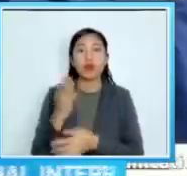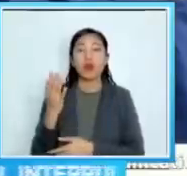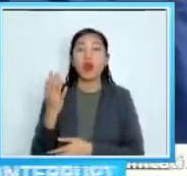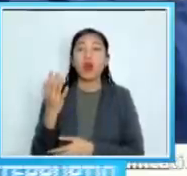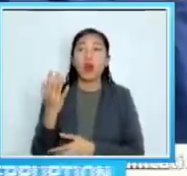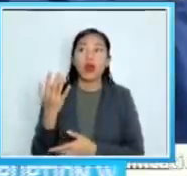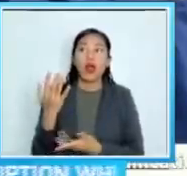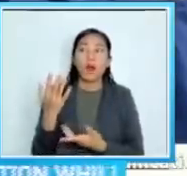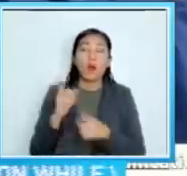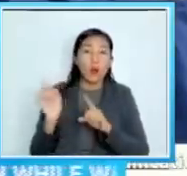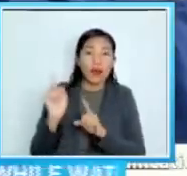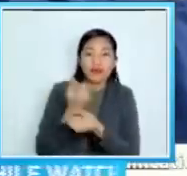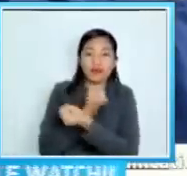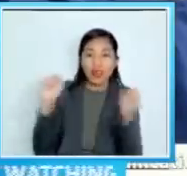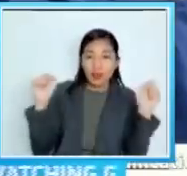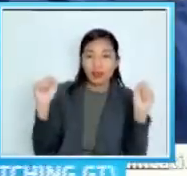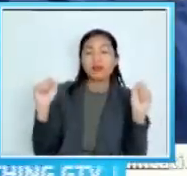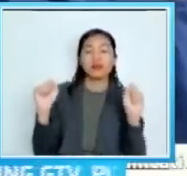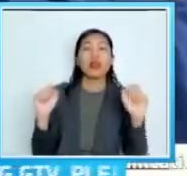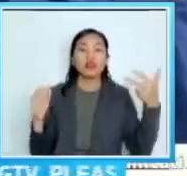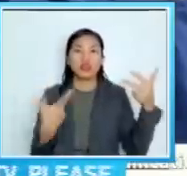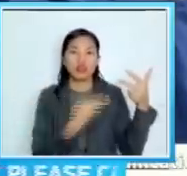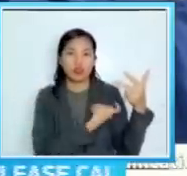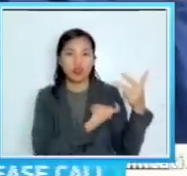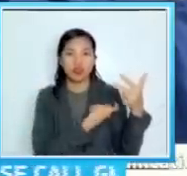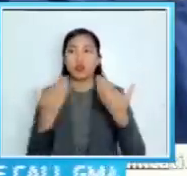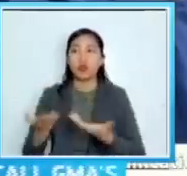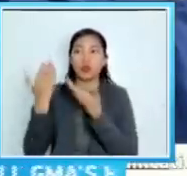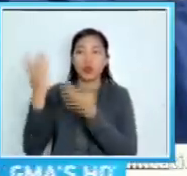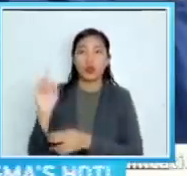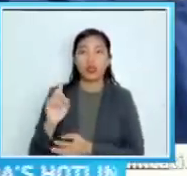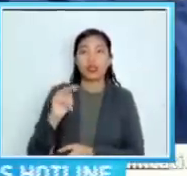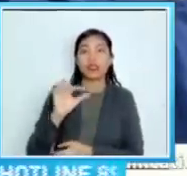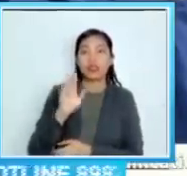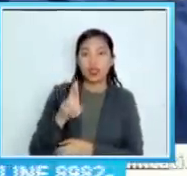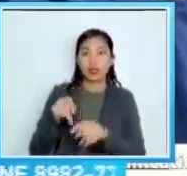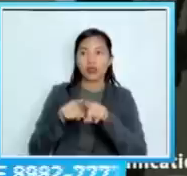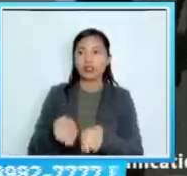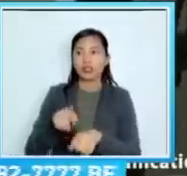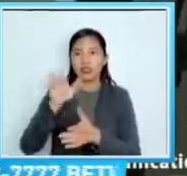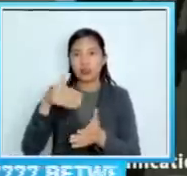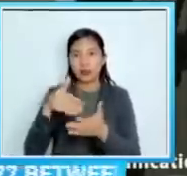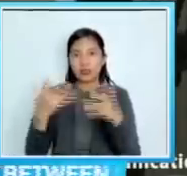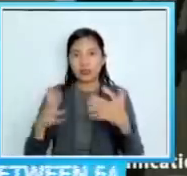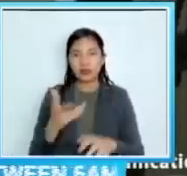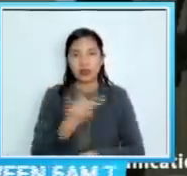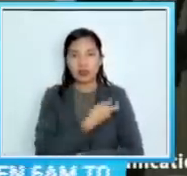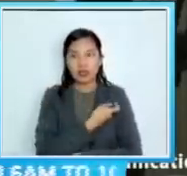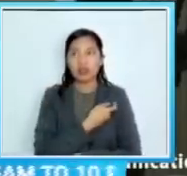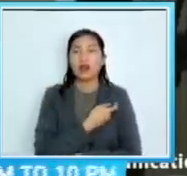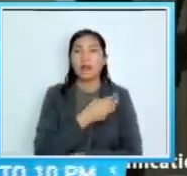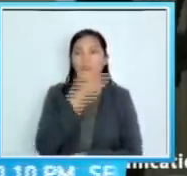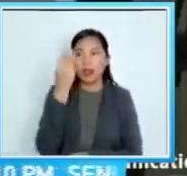will recommend niyan yung buong NCR at saka po yung mga centers na nabakunahan ng mga una ng March, April, May,